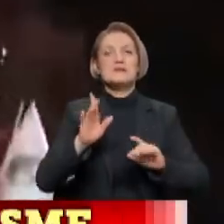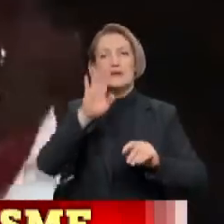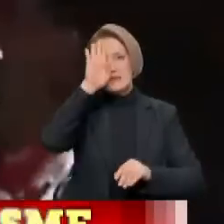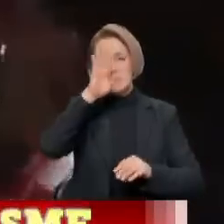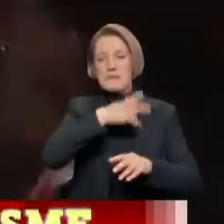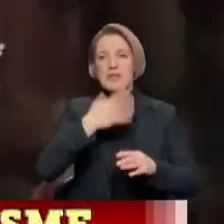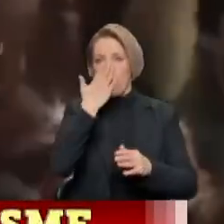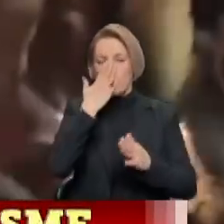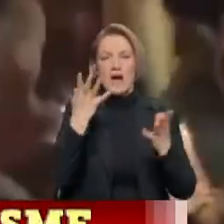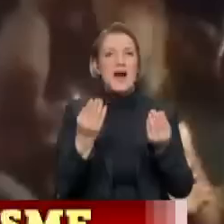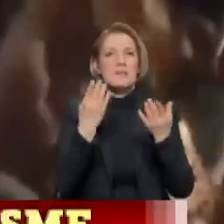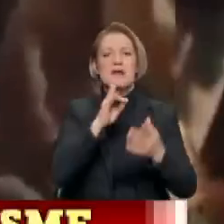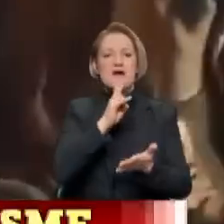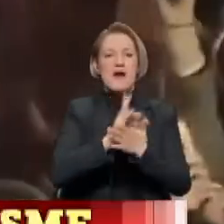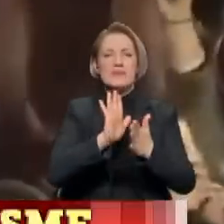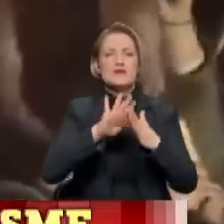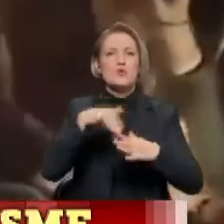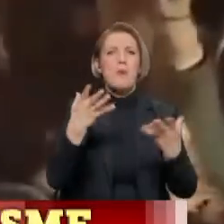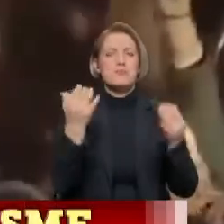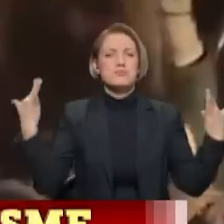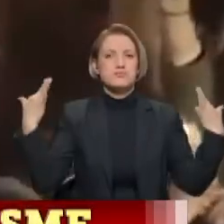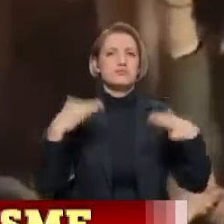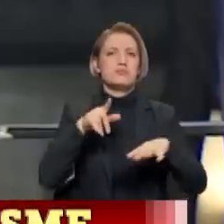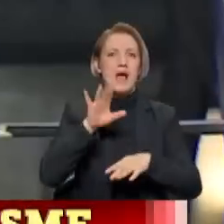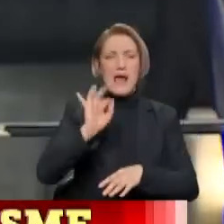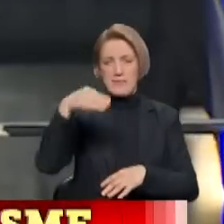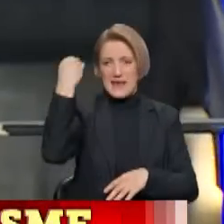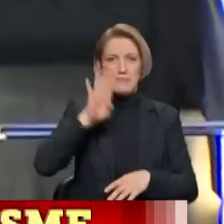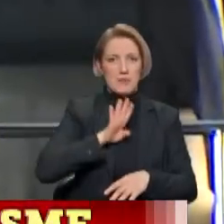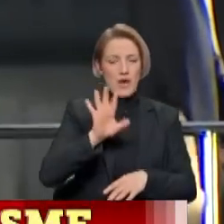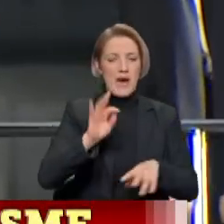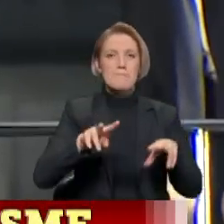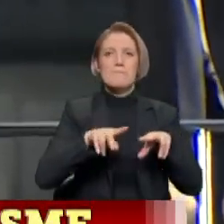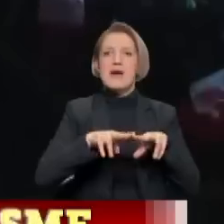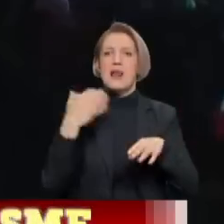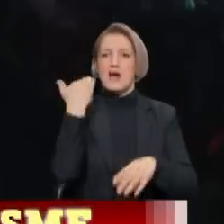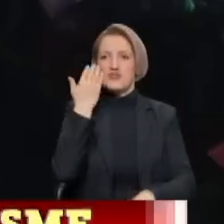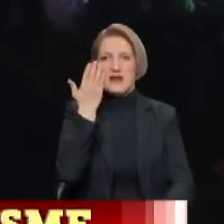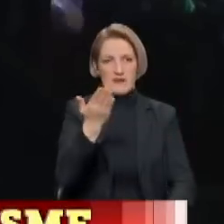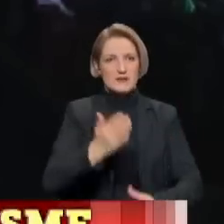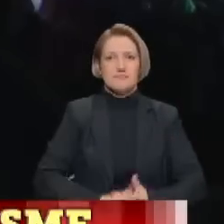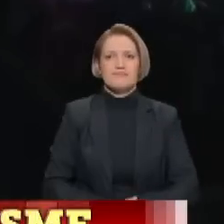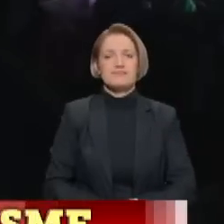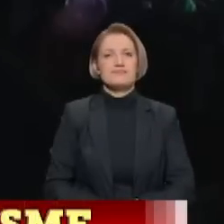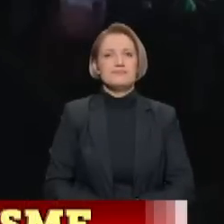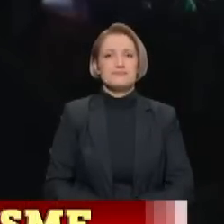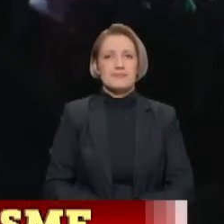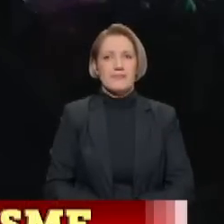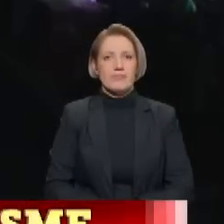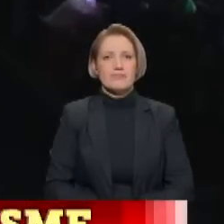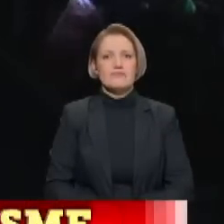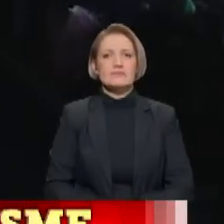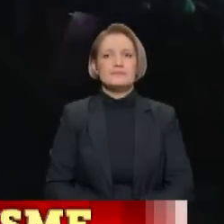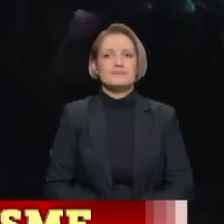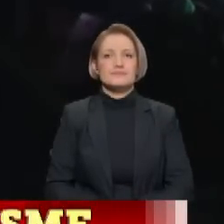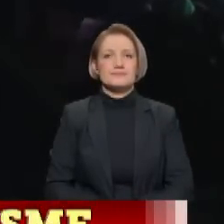Saraçhane'deki kalabalık kararın ardından daha da yoğunlaştı. Kürsüde hem İmamoğlu hem Akşener vardı. Her şey çok güzel olacak, her